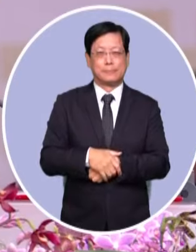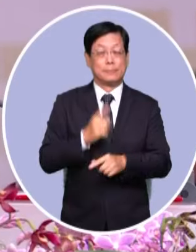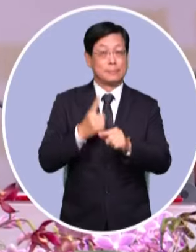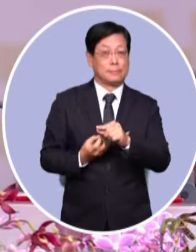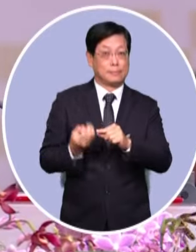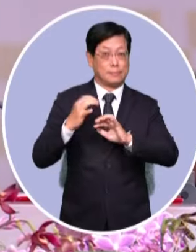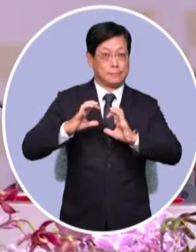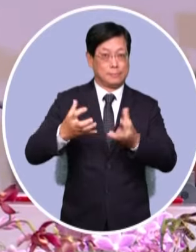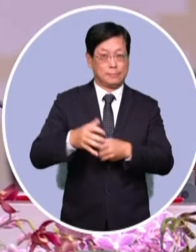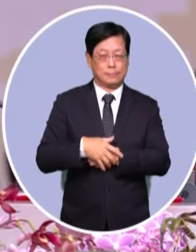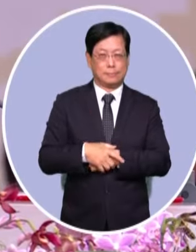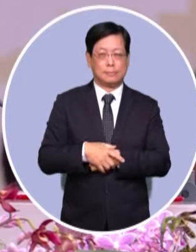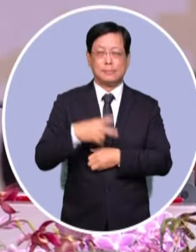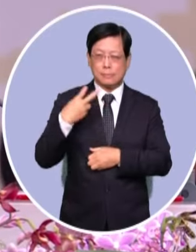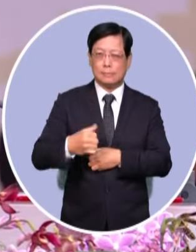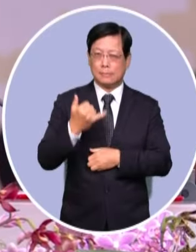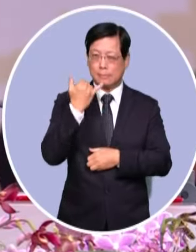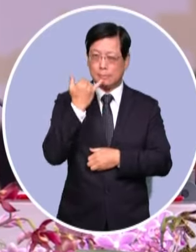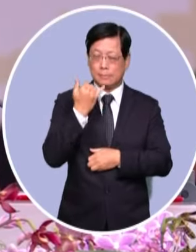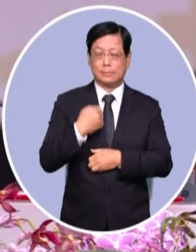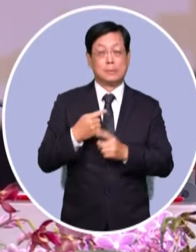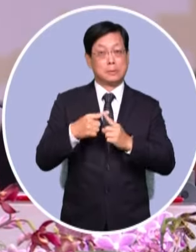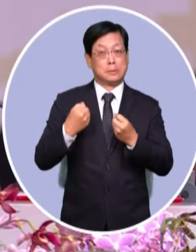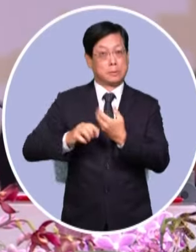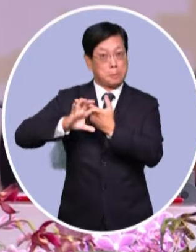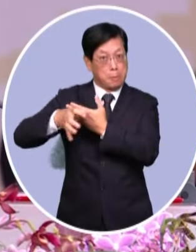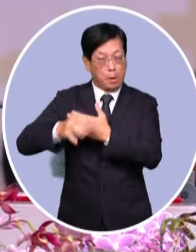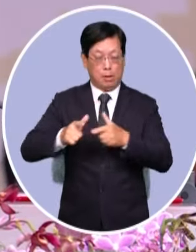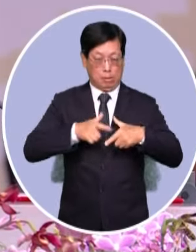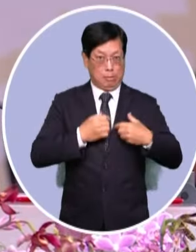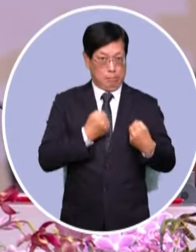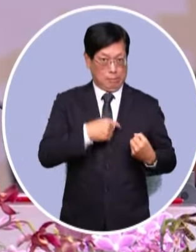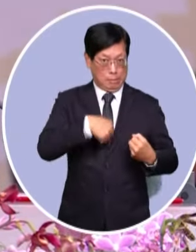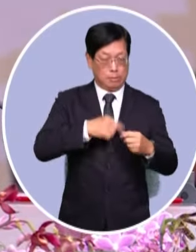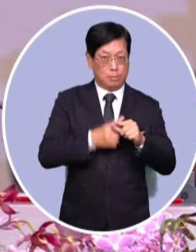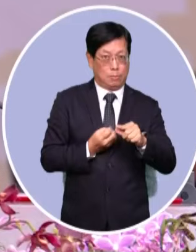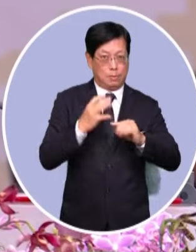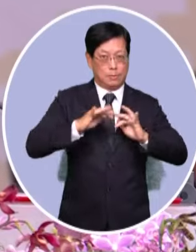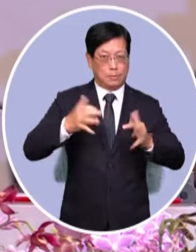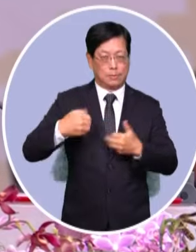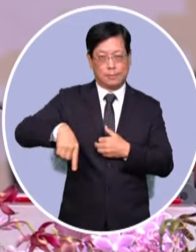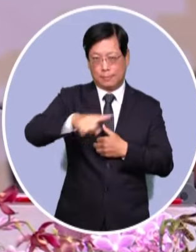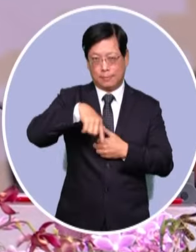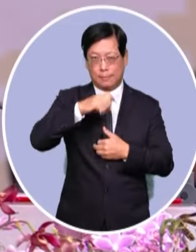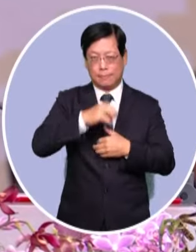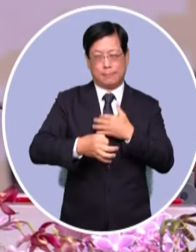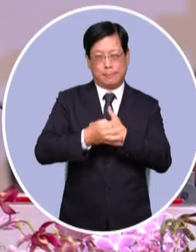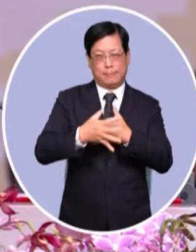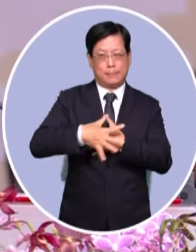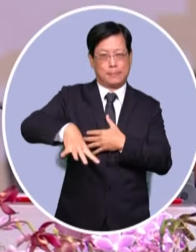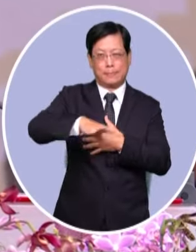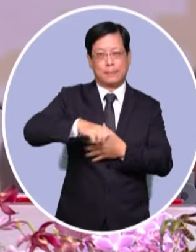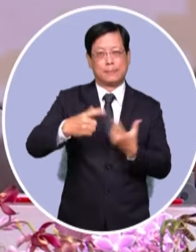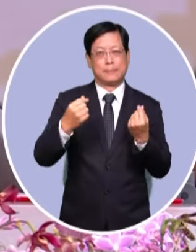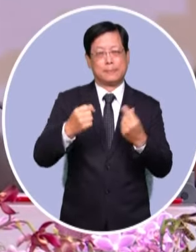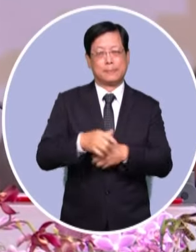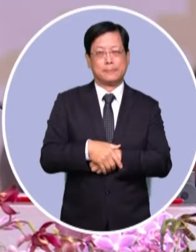华民国也可以是人在海外心系中华民国的所有的同